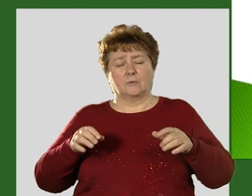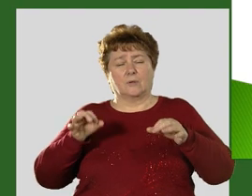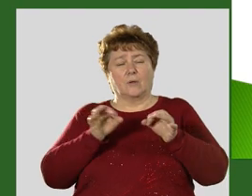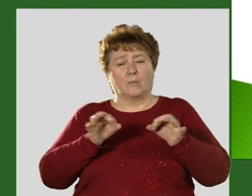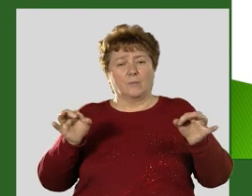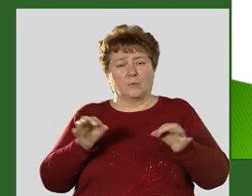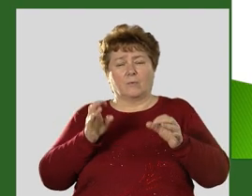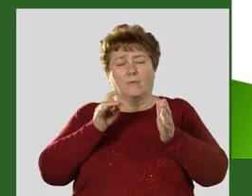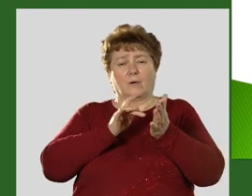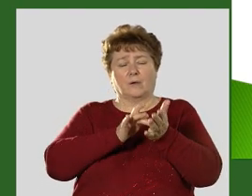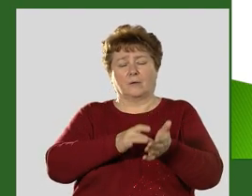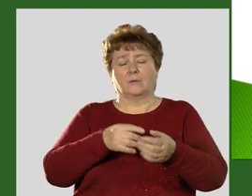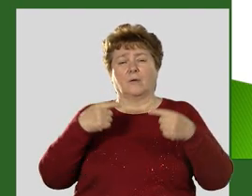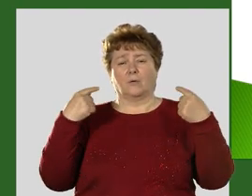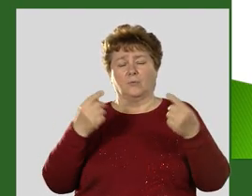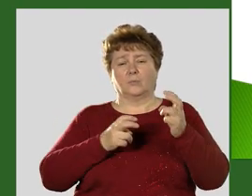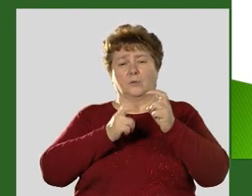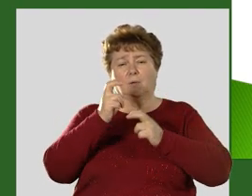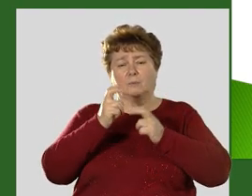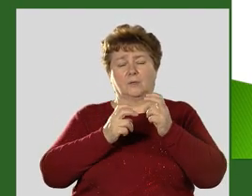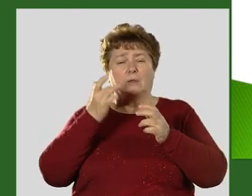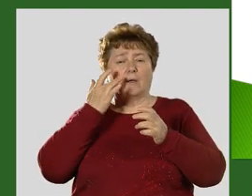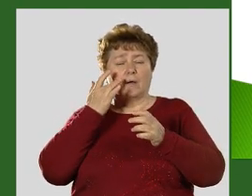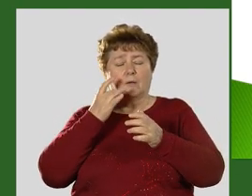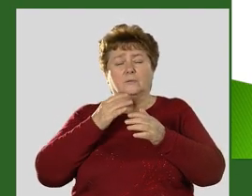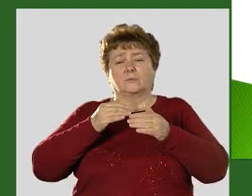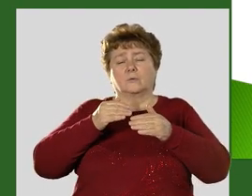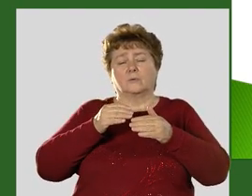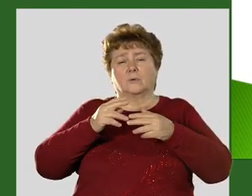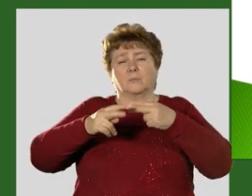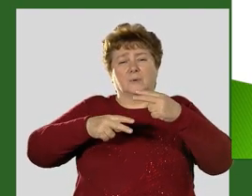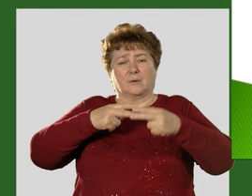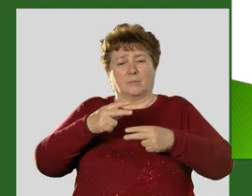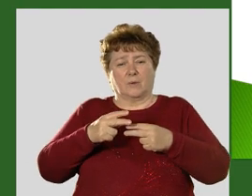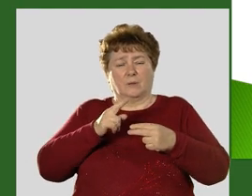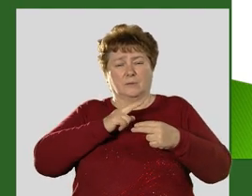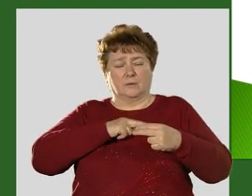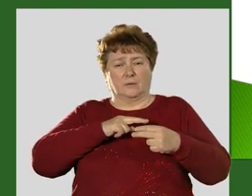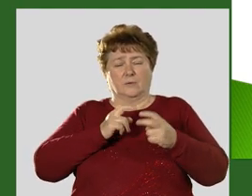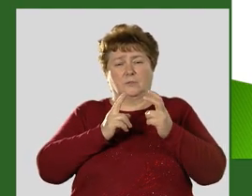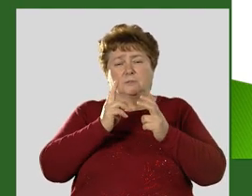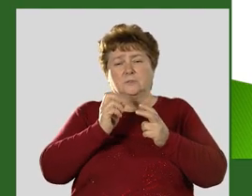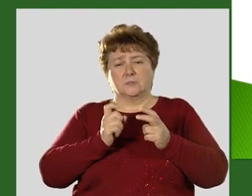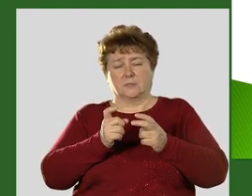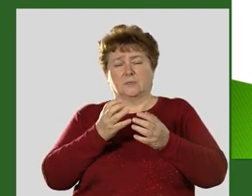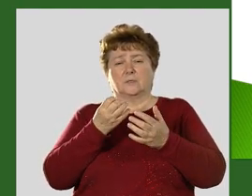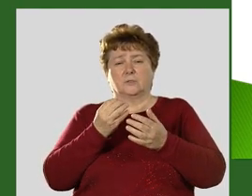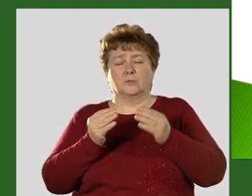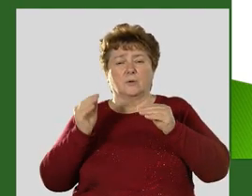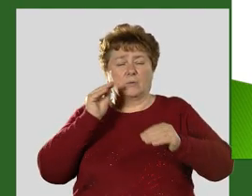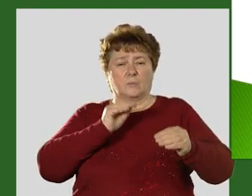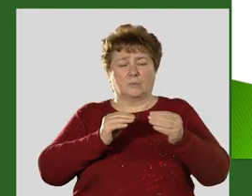в городах располагаются крупные комбинаты, которые помимо перерабатывающих цехов снабжены